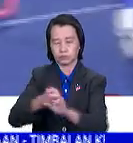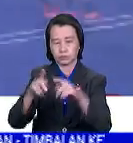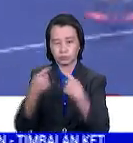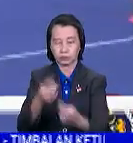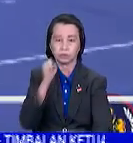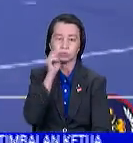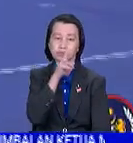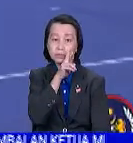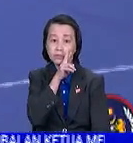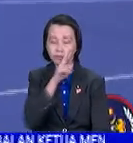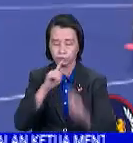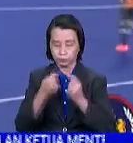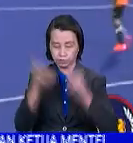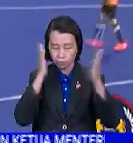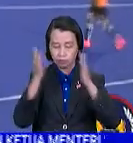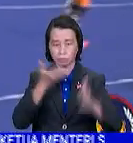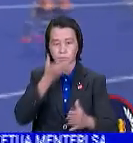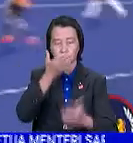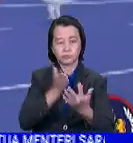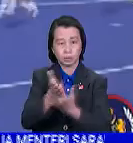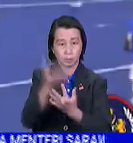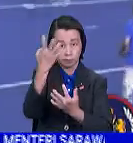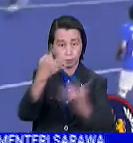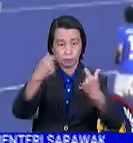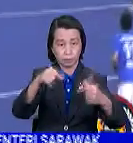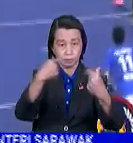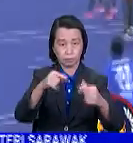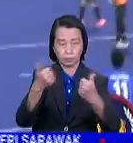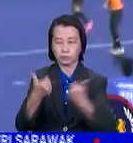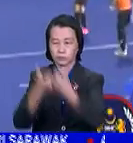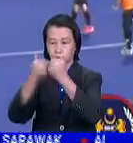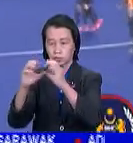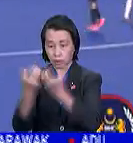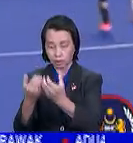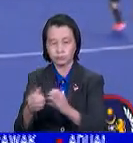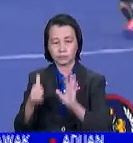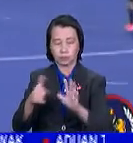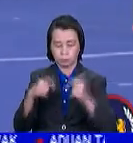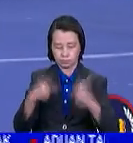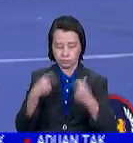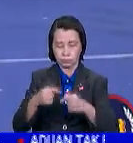senior. Skuad kebangsaan akan mengharungi 4 perlawanan menentang pasukan kelab dan 6